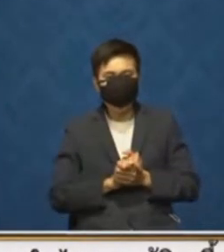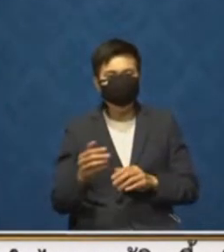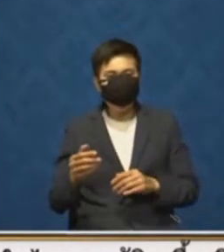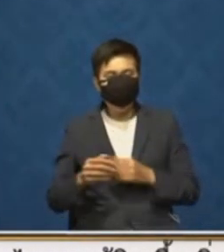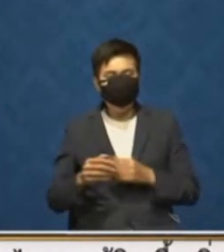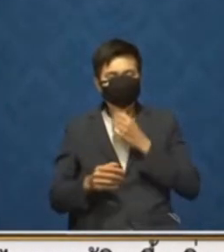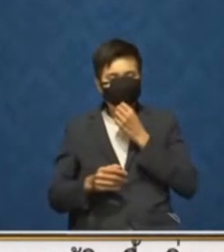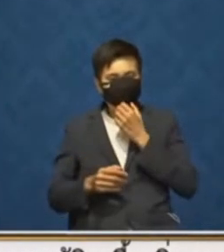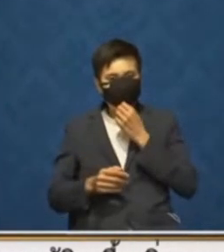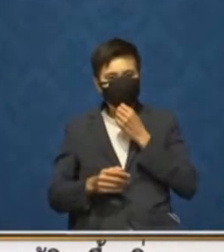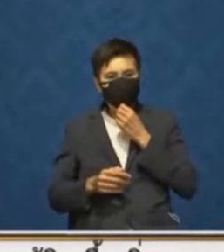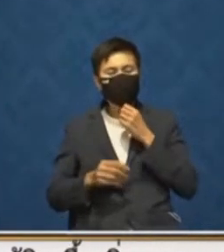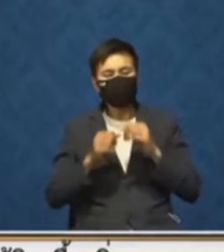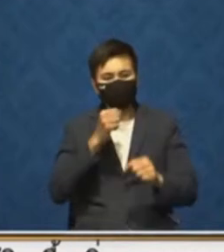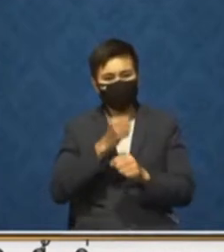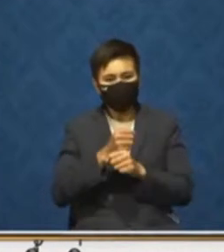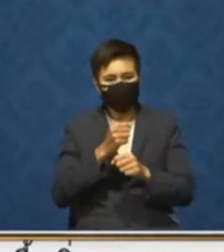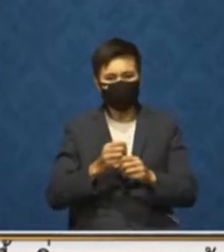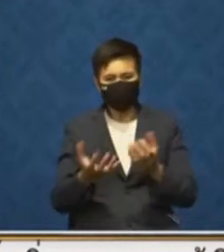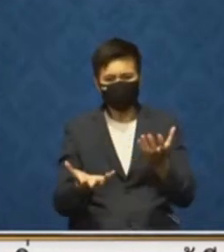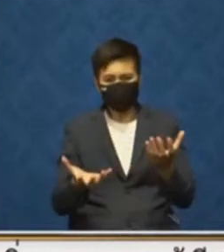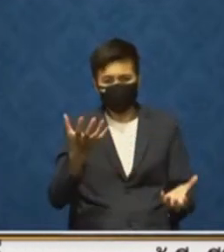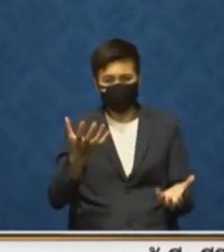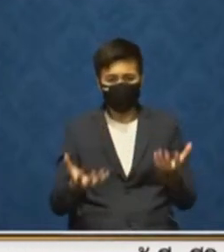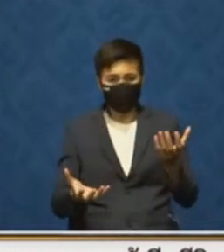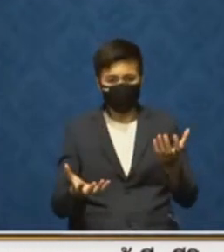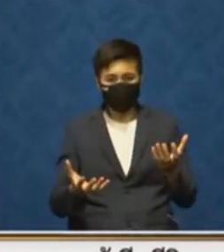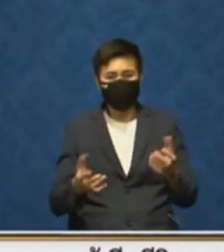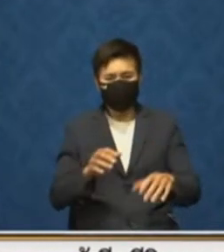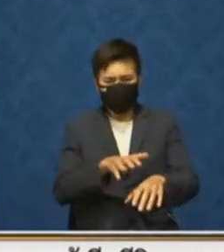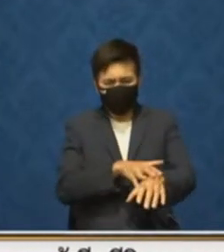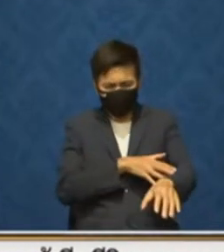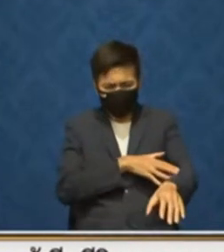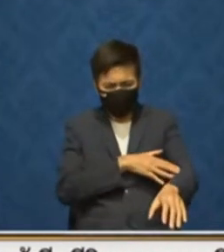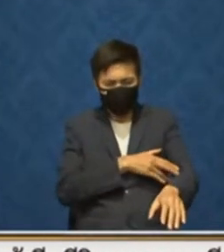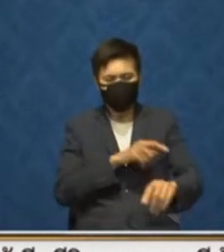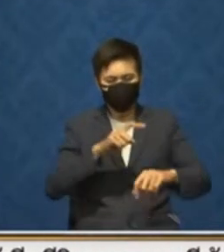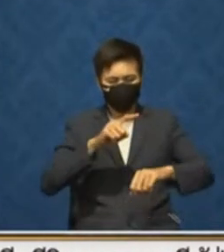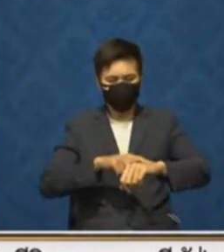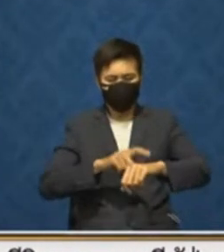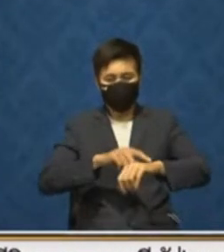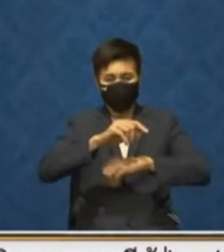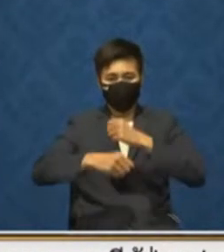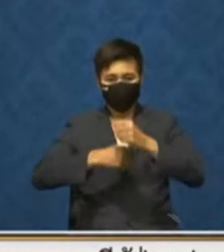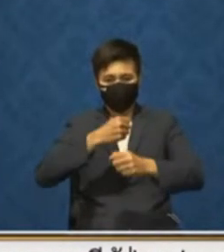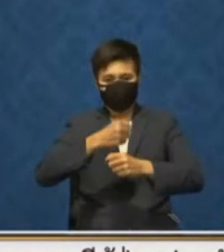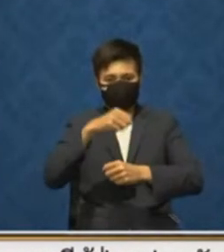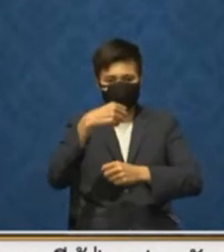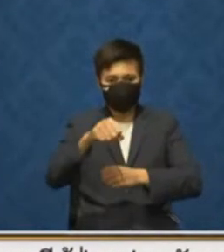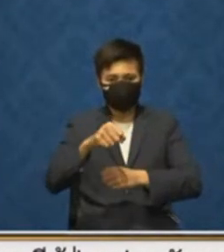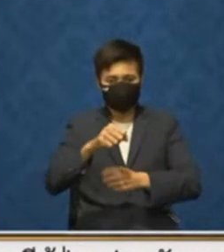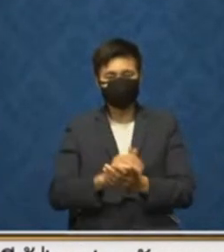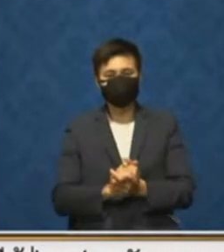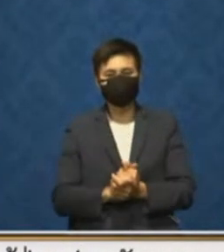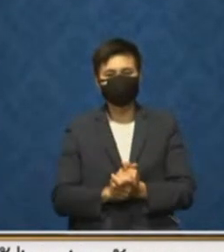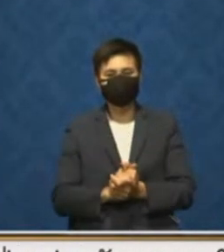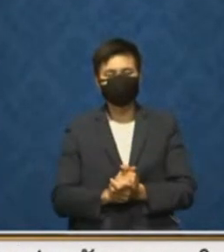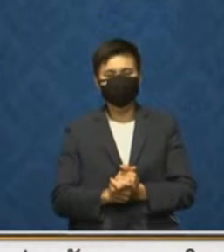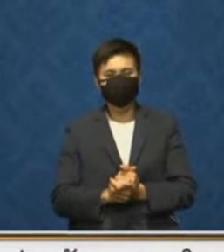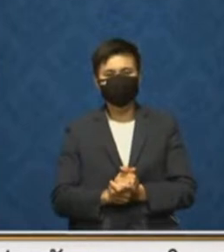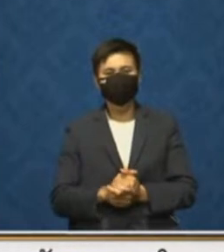การยุติธรรมล่าช้ากว่า10ปีแสดงให้เห็นถึงการไม่เคารพหลักสิทธิ